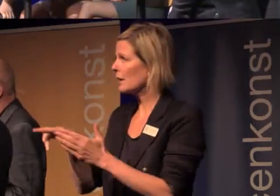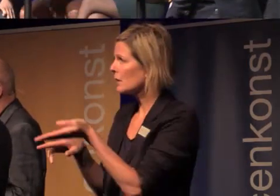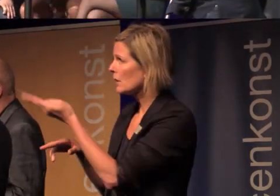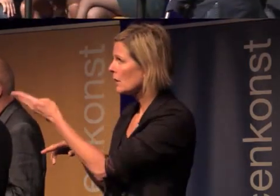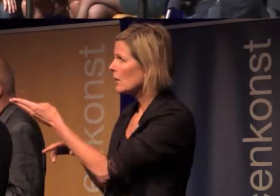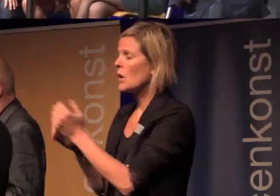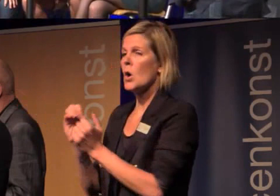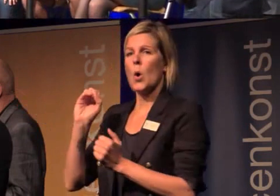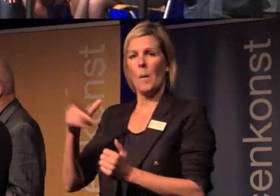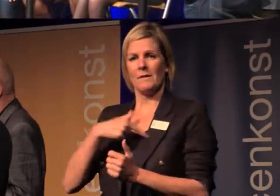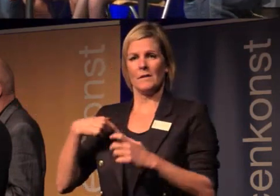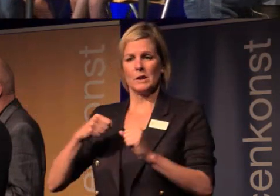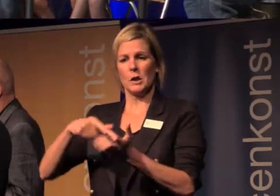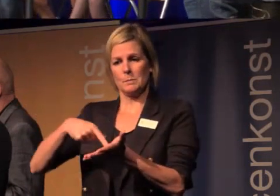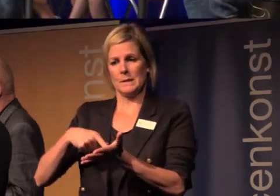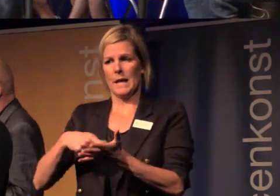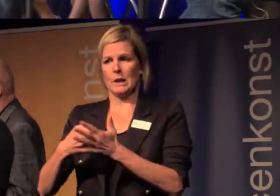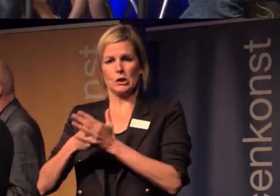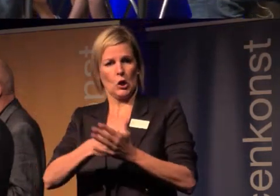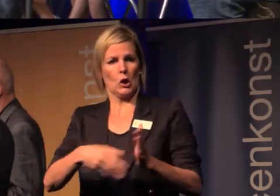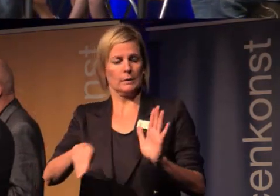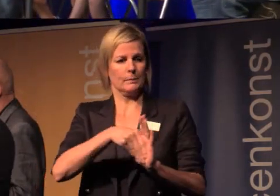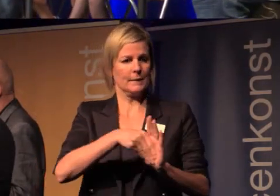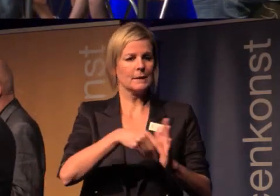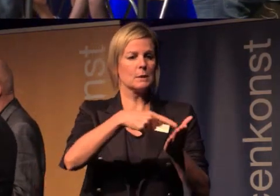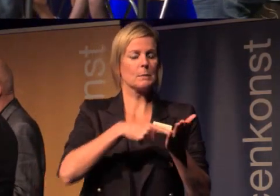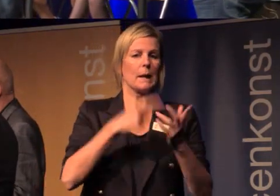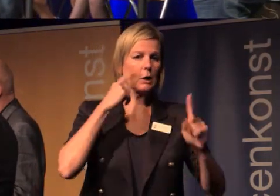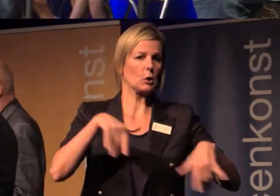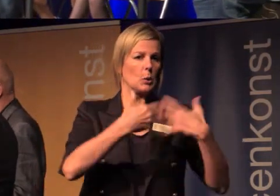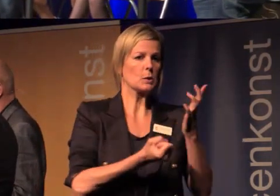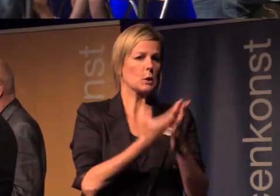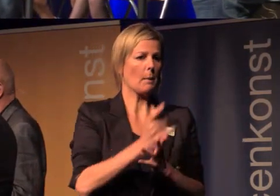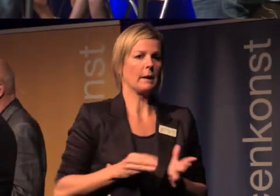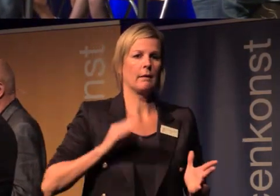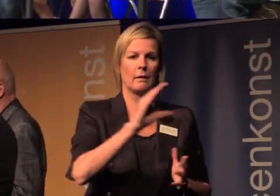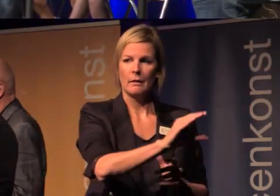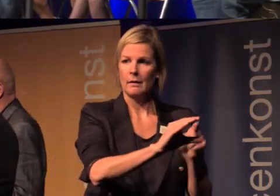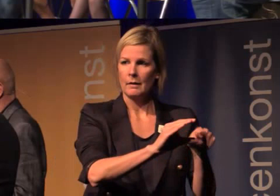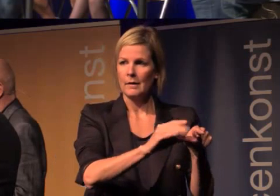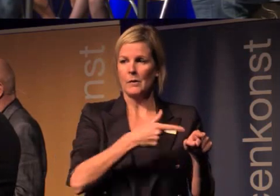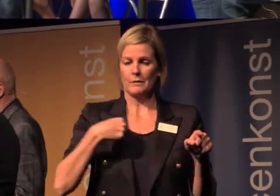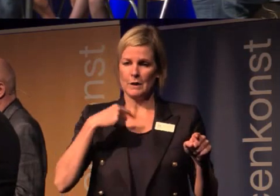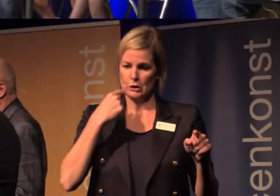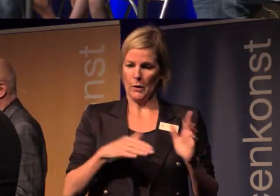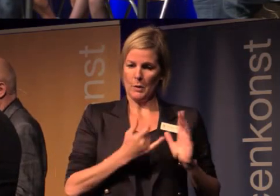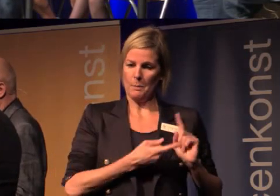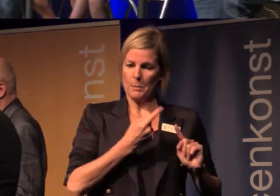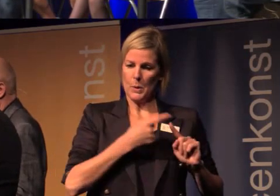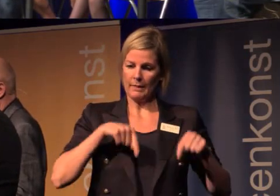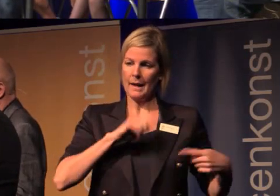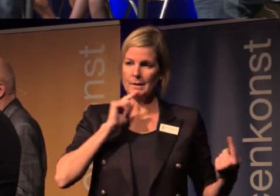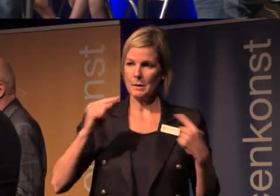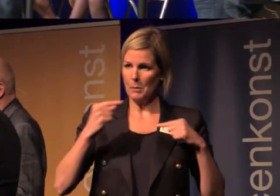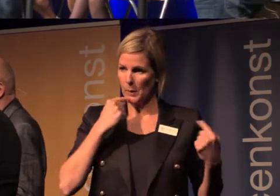ett visst stöd till samtida kulturskapande, och du sa också i inledningen här av anförandet i debatten att